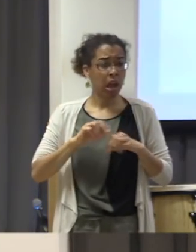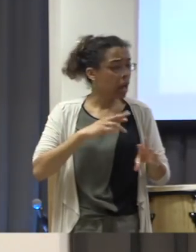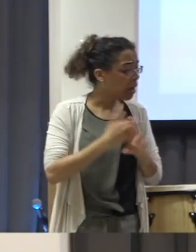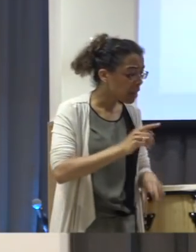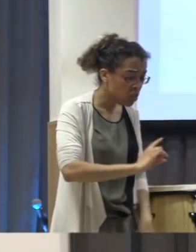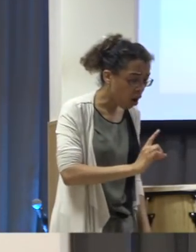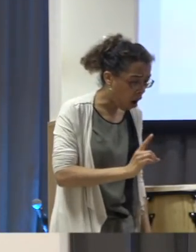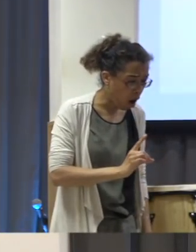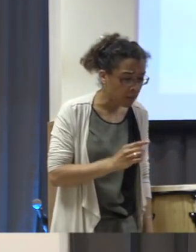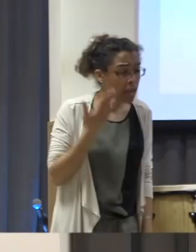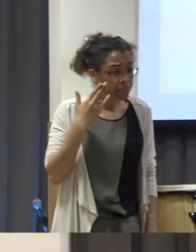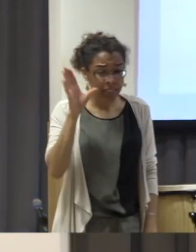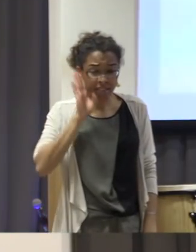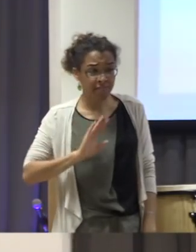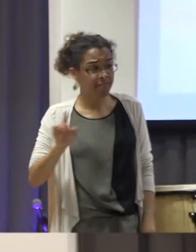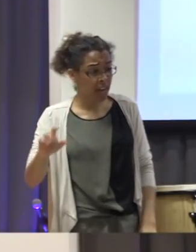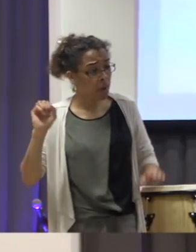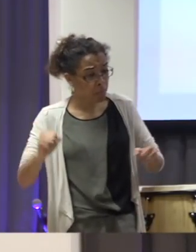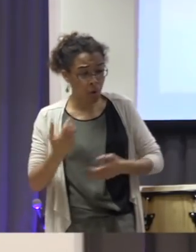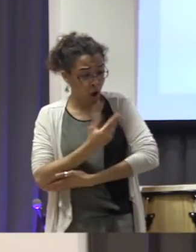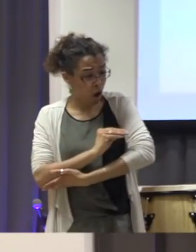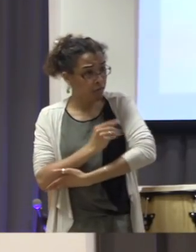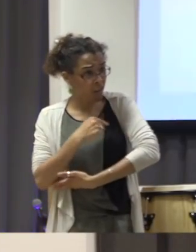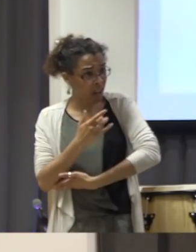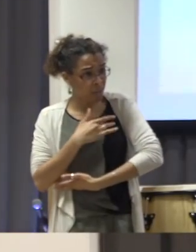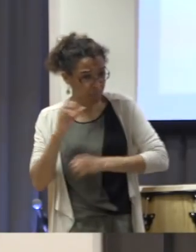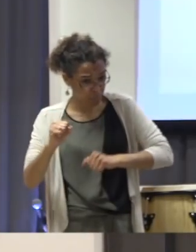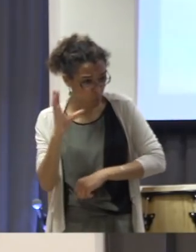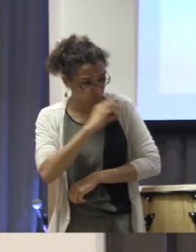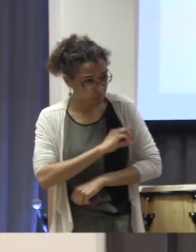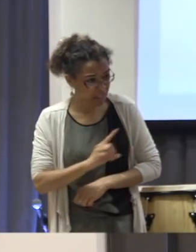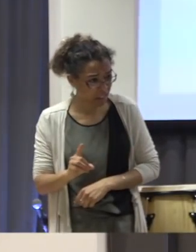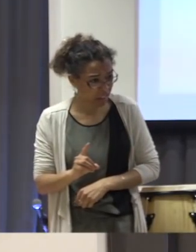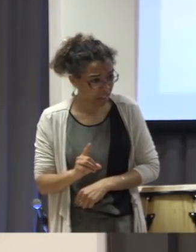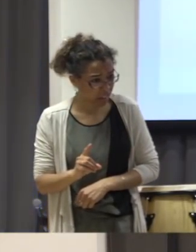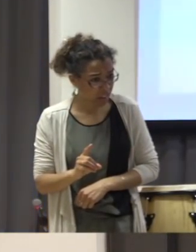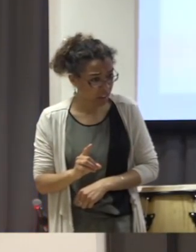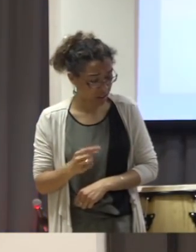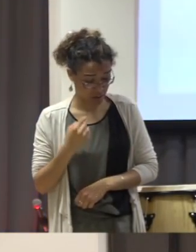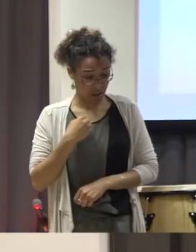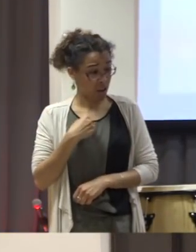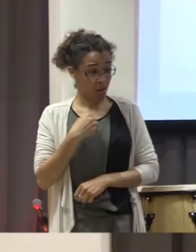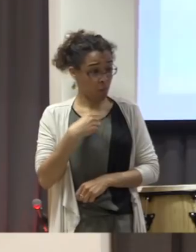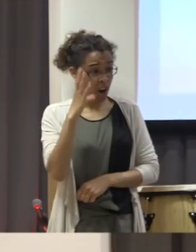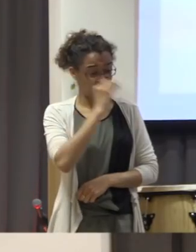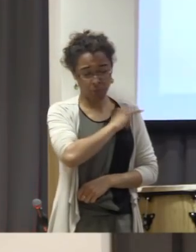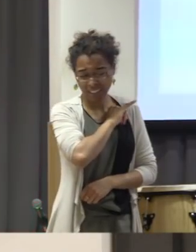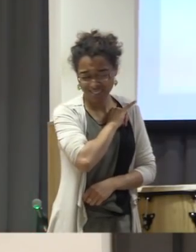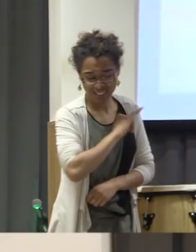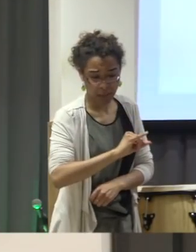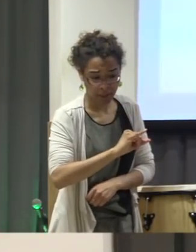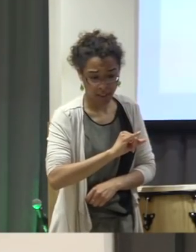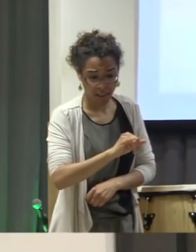femme peut oublier l'enfant qu'elle allaite, mais lui n'oubliera